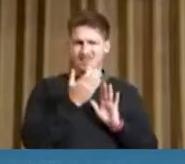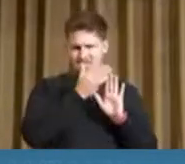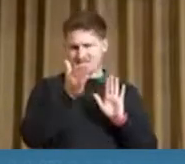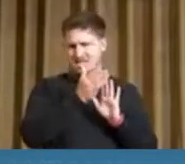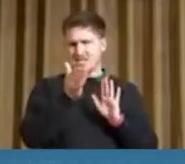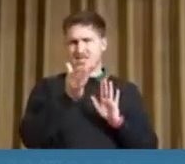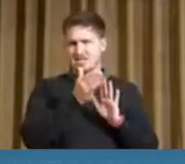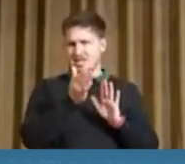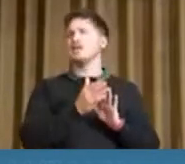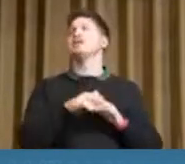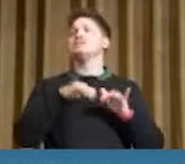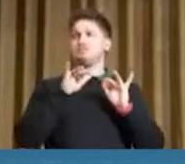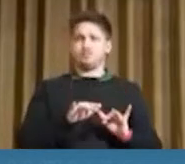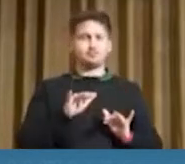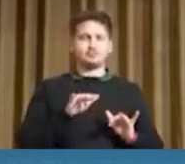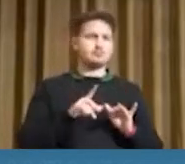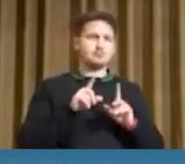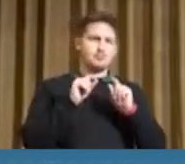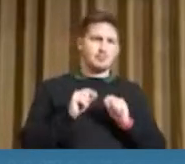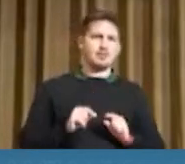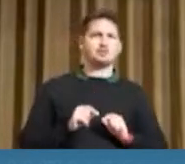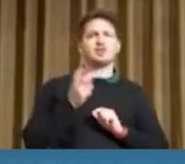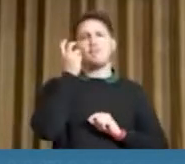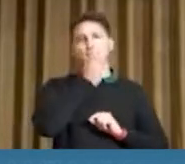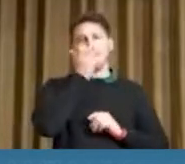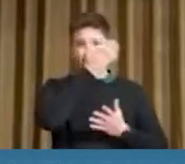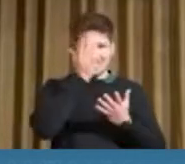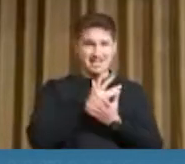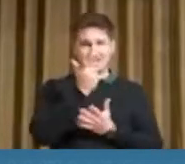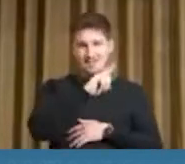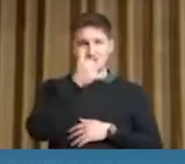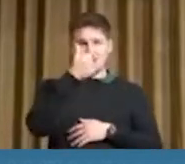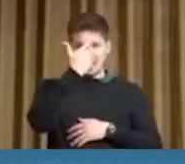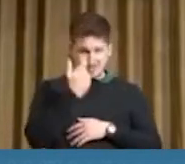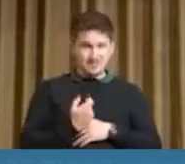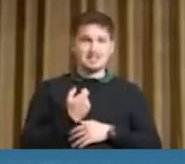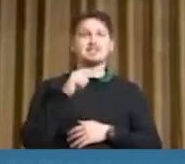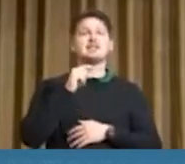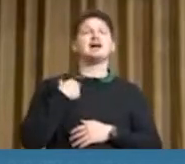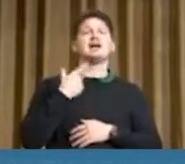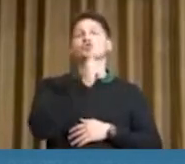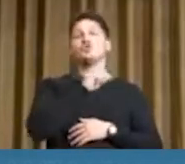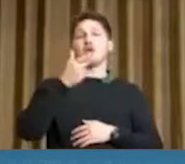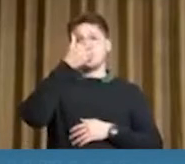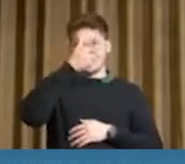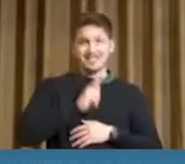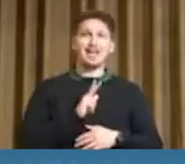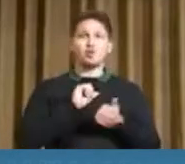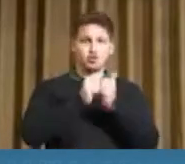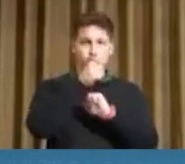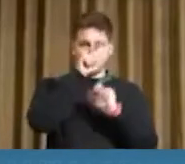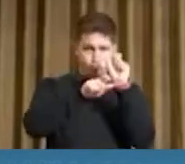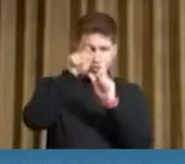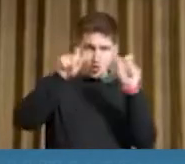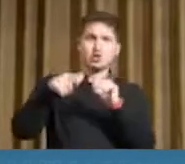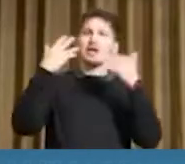haben zum Zeitpunkt Ende März 2022 insgesamt knapp 2.300 Athletinnen und